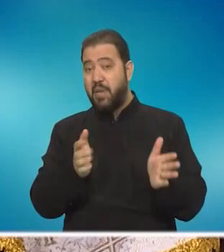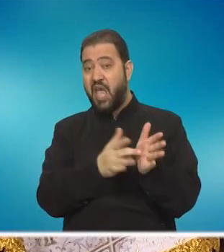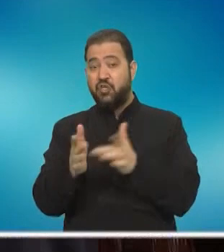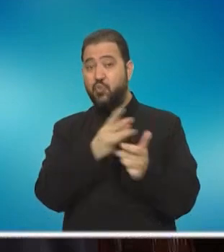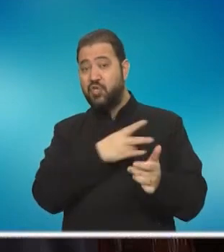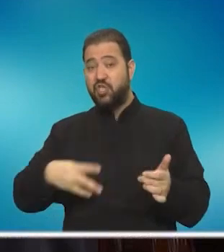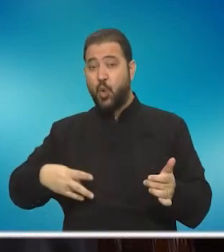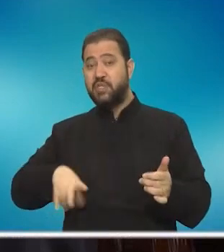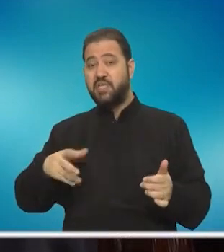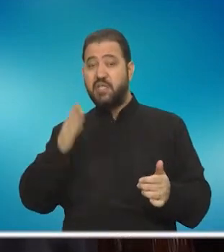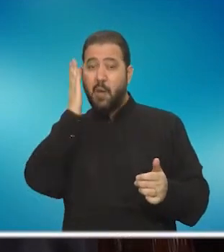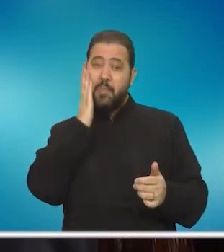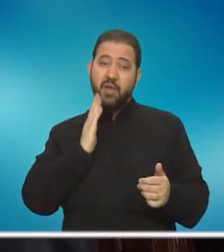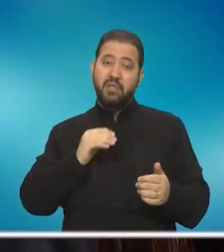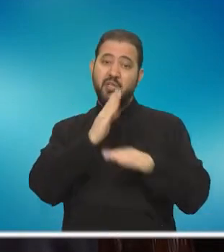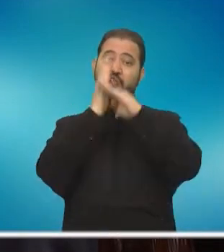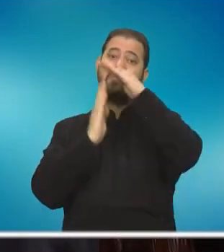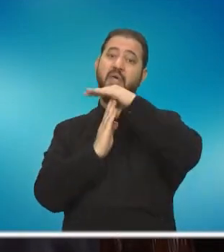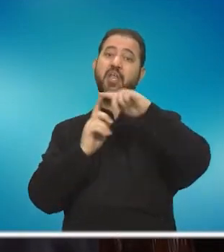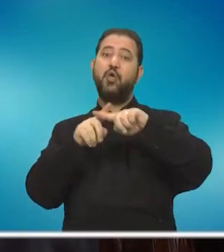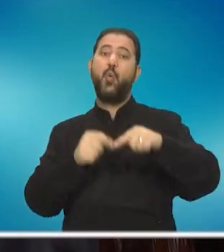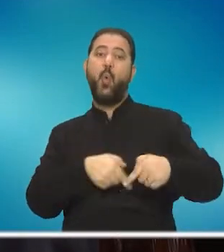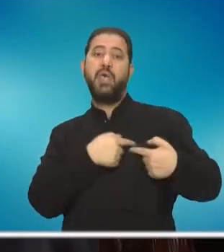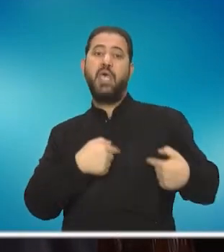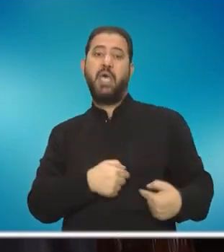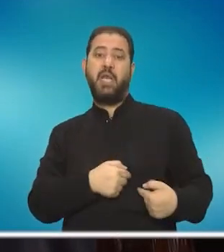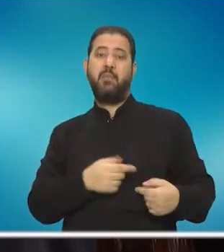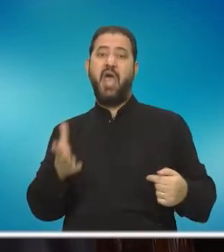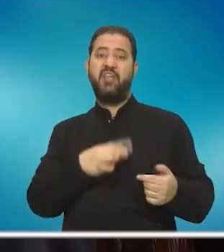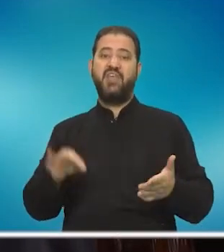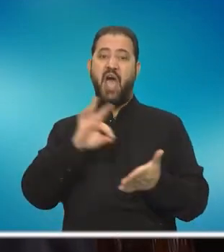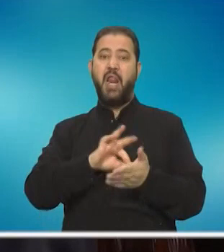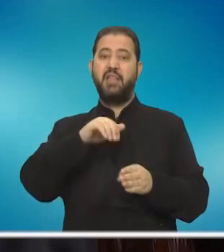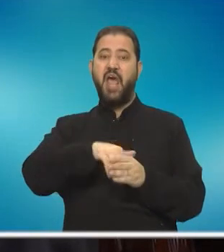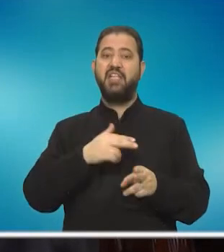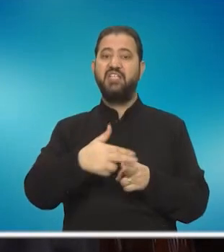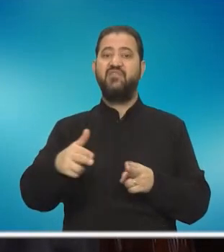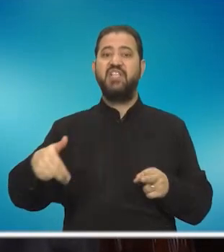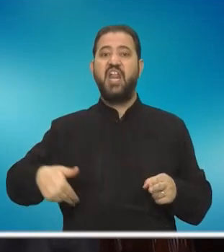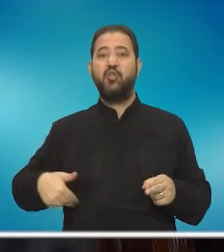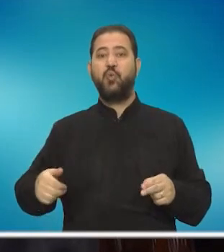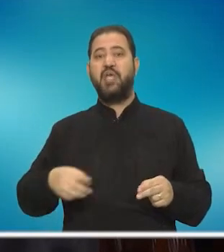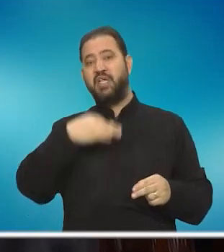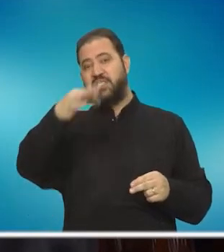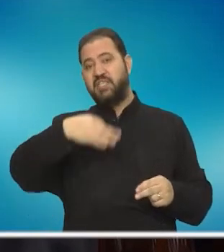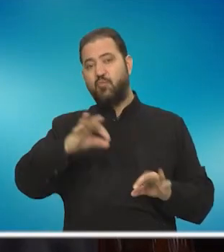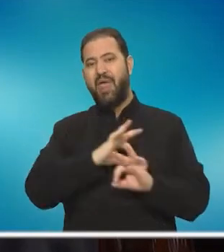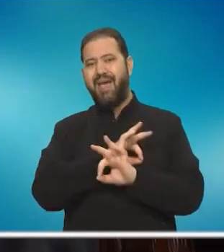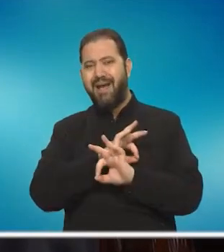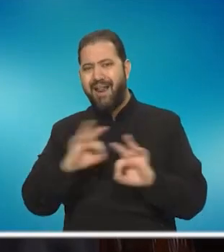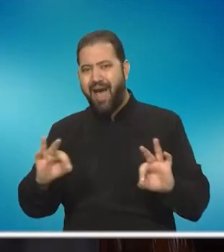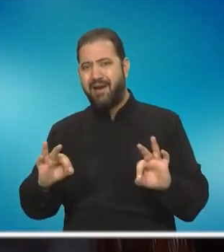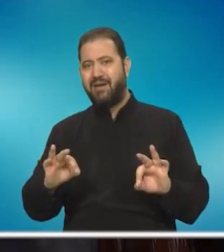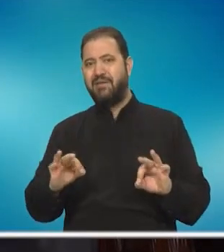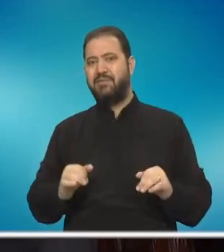blând și smerit cu inima. Și de fiecare dată în Sfânta Liturghie se spune clar